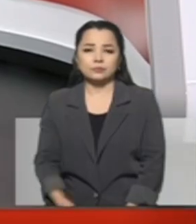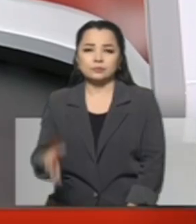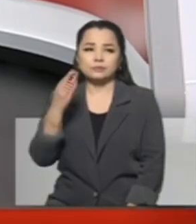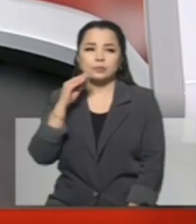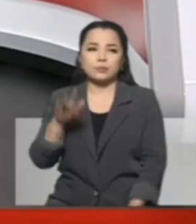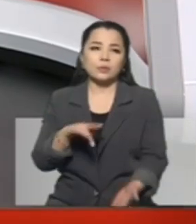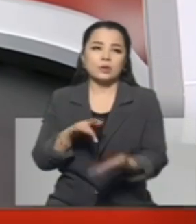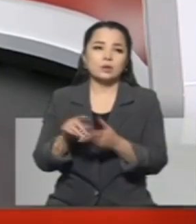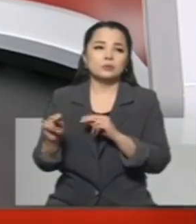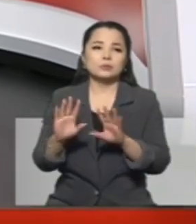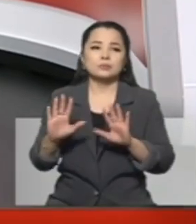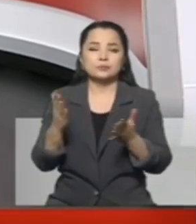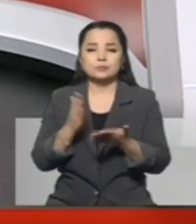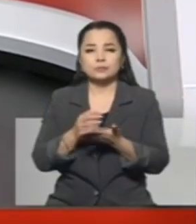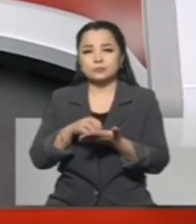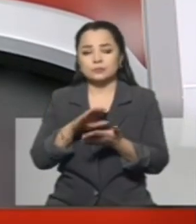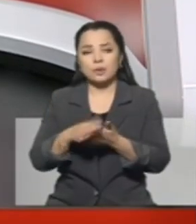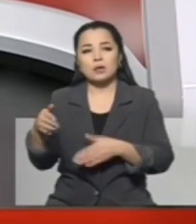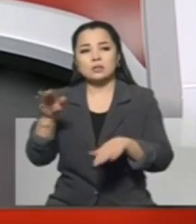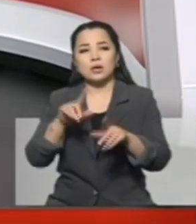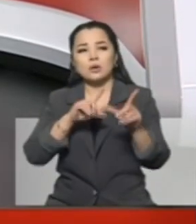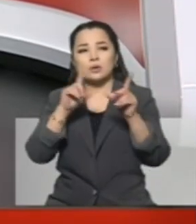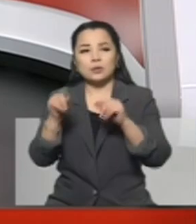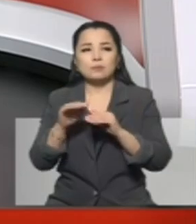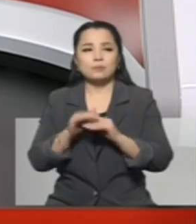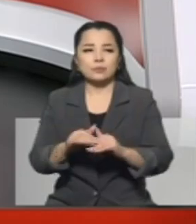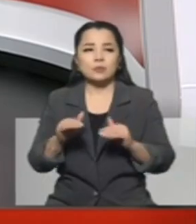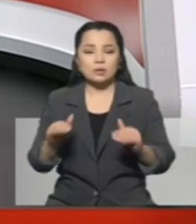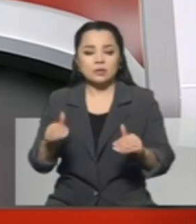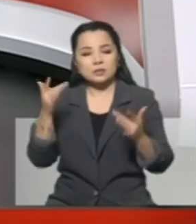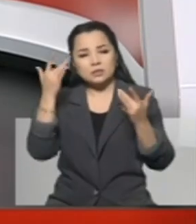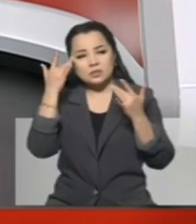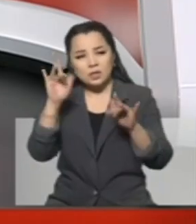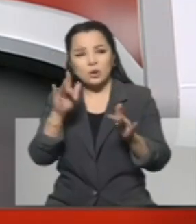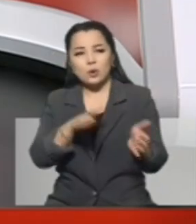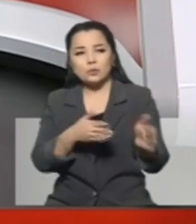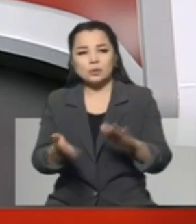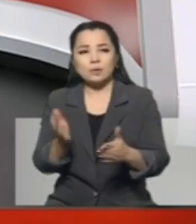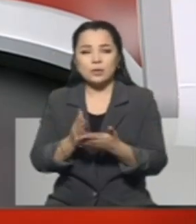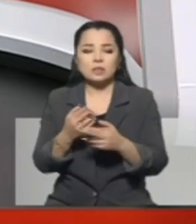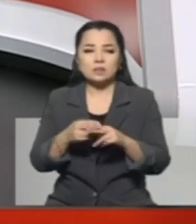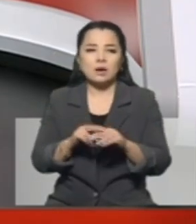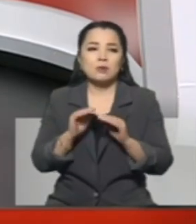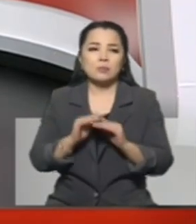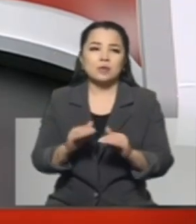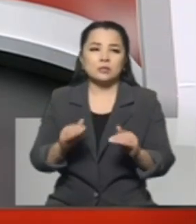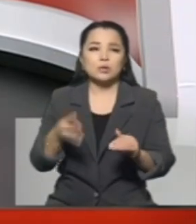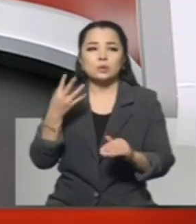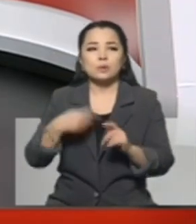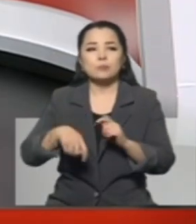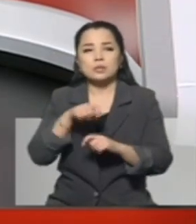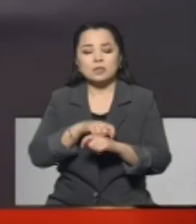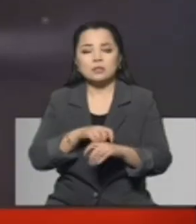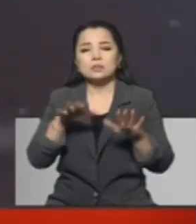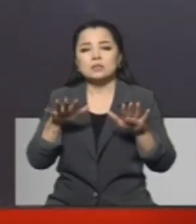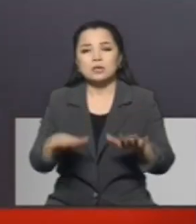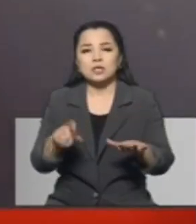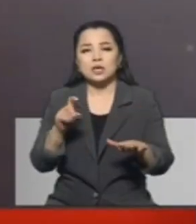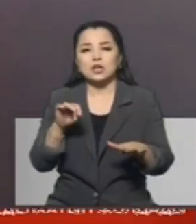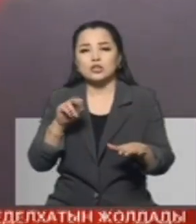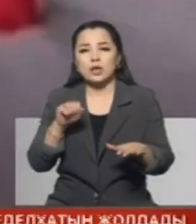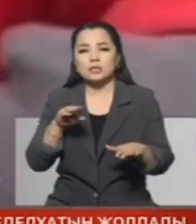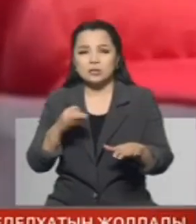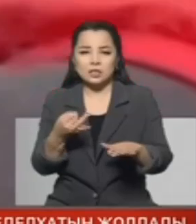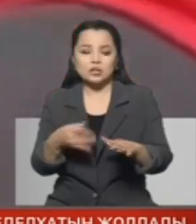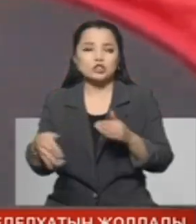Алматыда да қайғылы оқиға тіркелді. Тауға шыққан жас өспірім абайсызда құлап кетті. Балалар 4000 метр биікте орналасқан Хрещатый